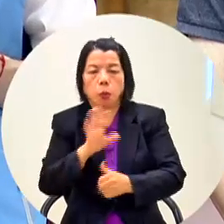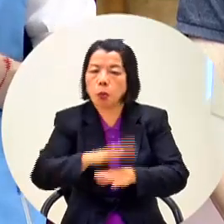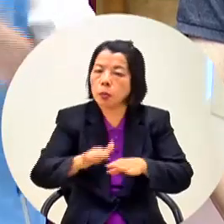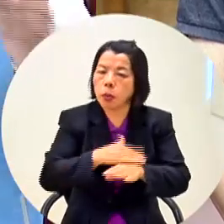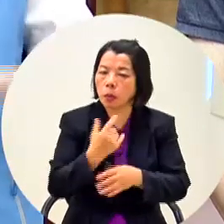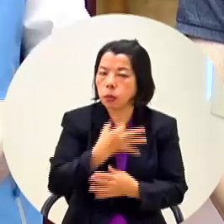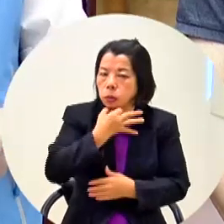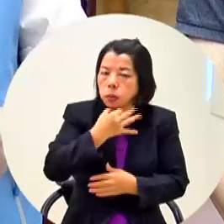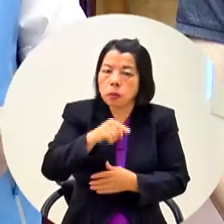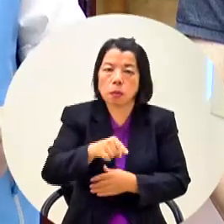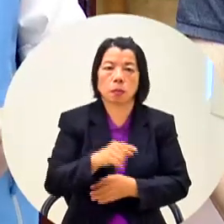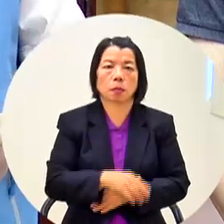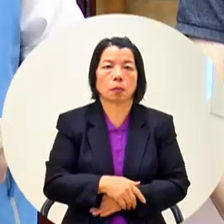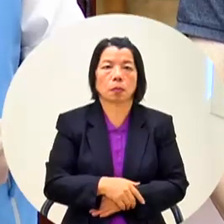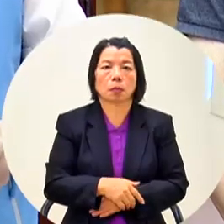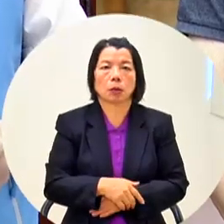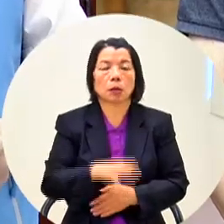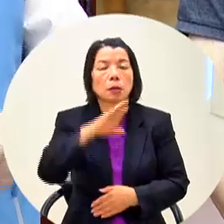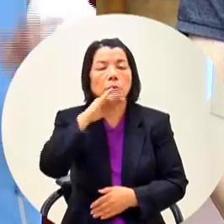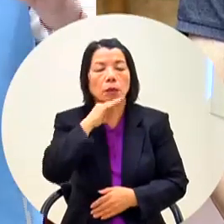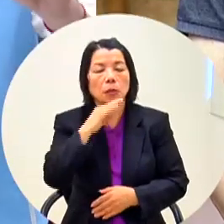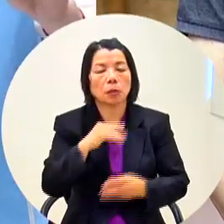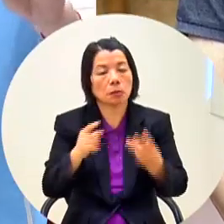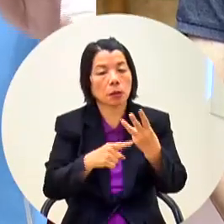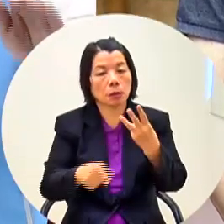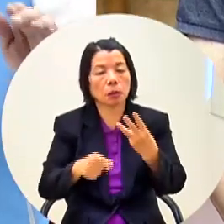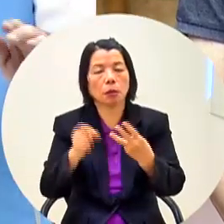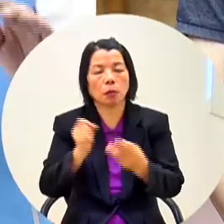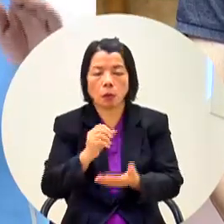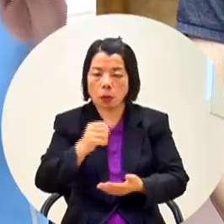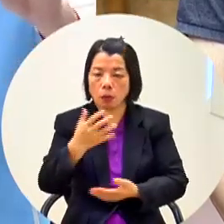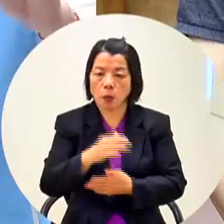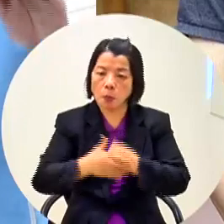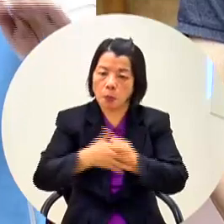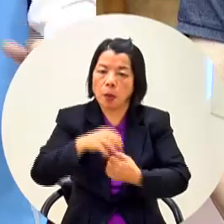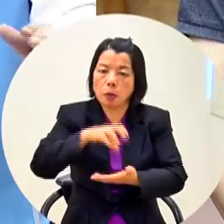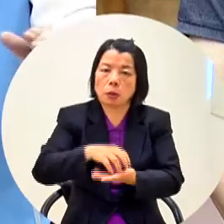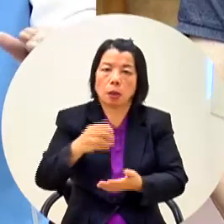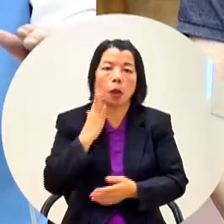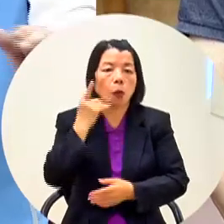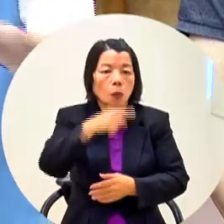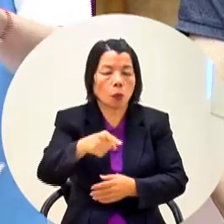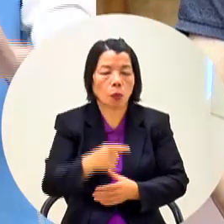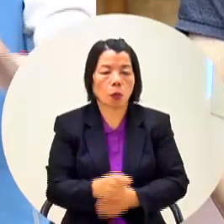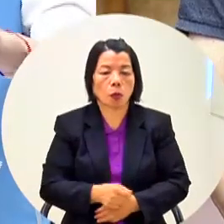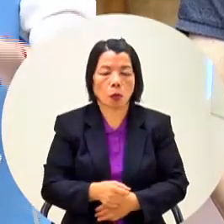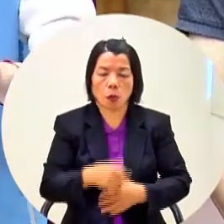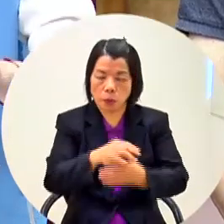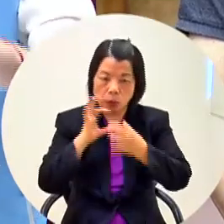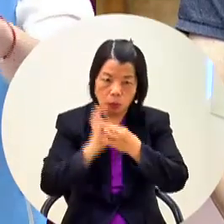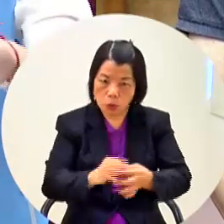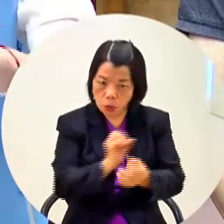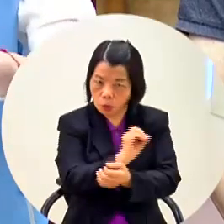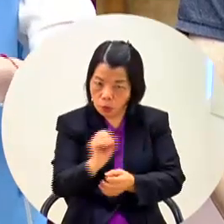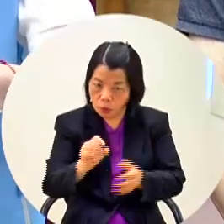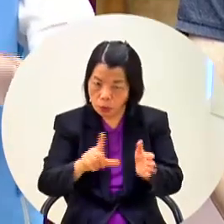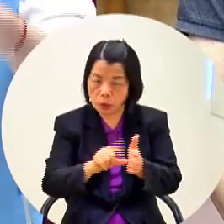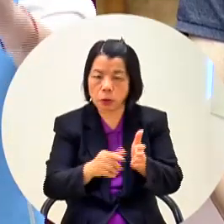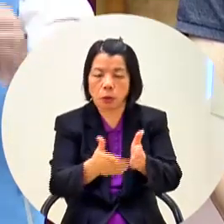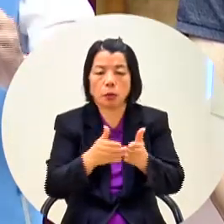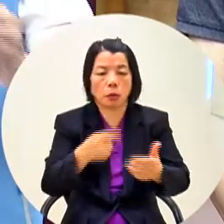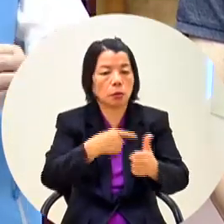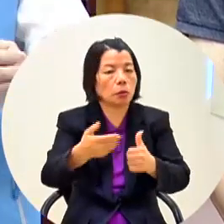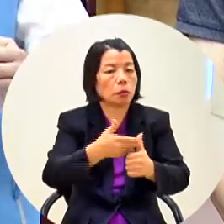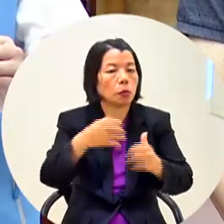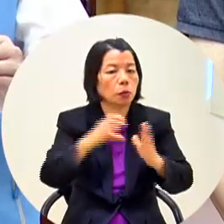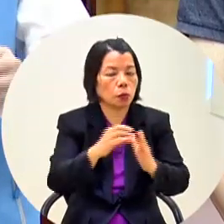担心这个。但是我可以跟三位议员保证，如果本土传染一直始终是零的话，我们跟教育局这边协商，